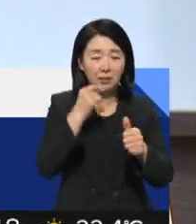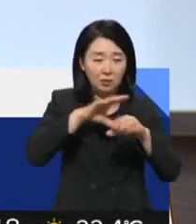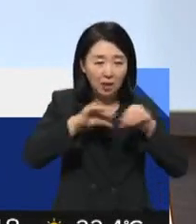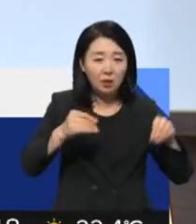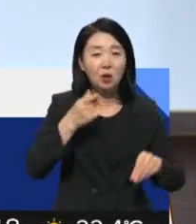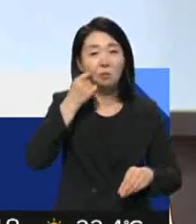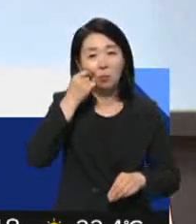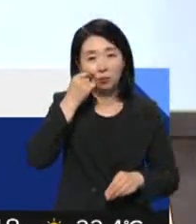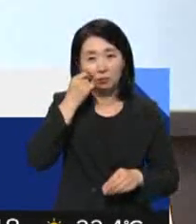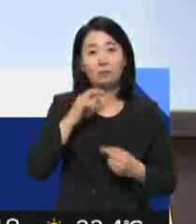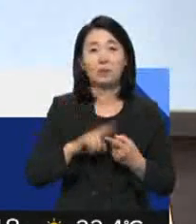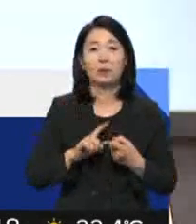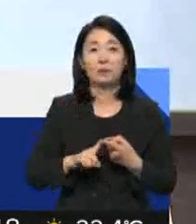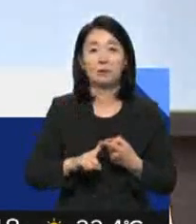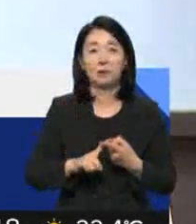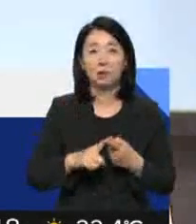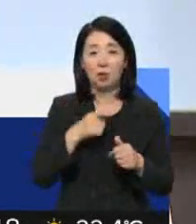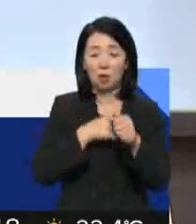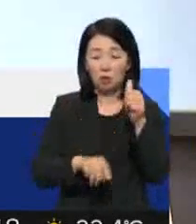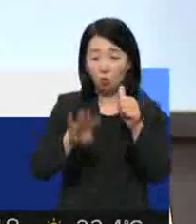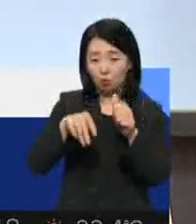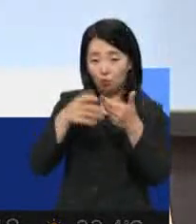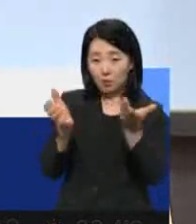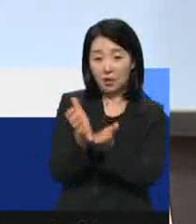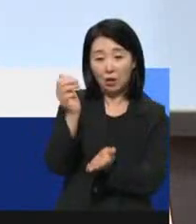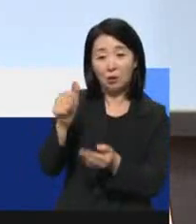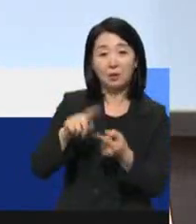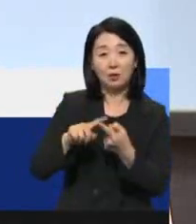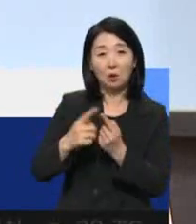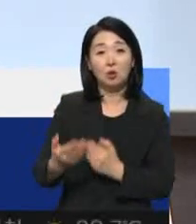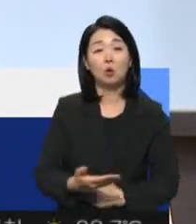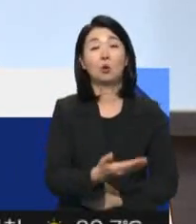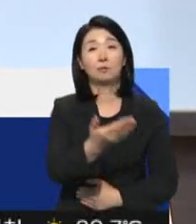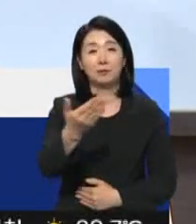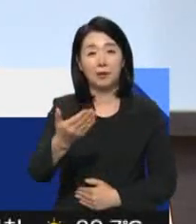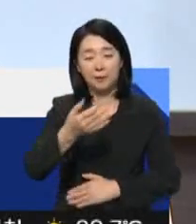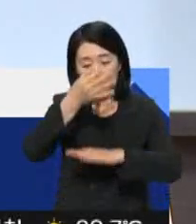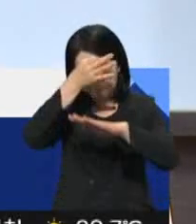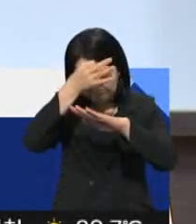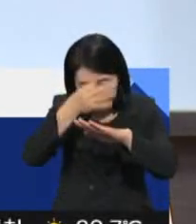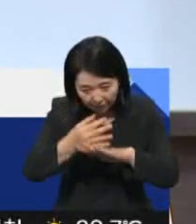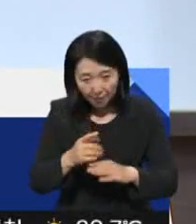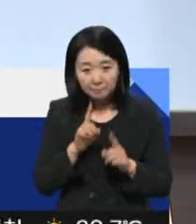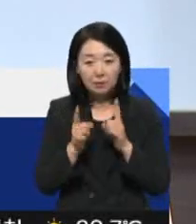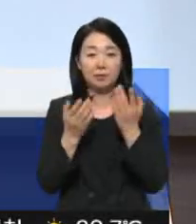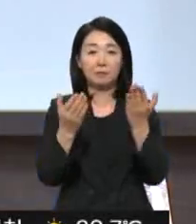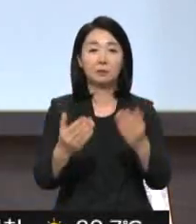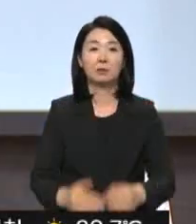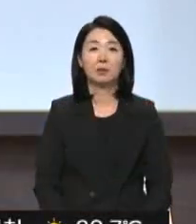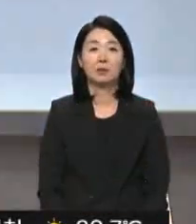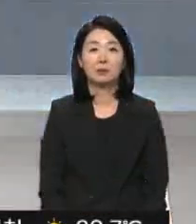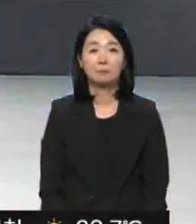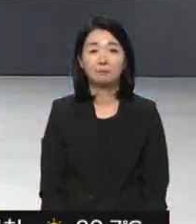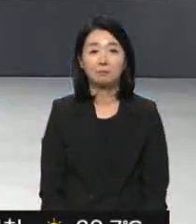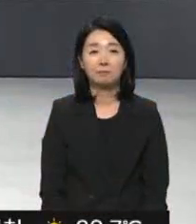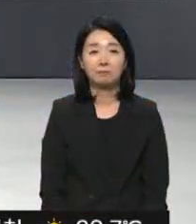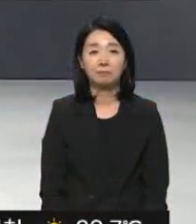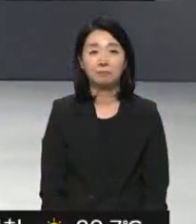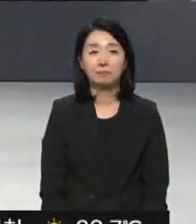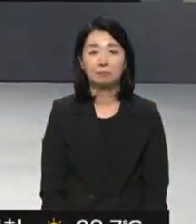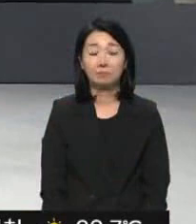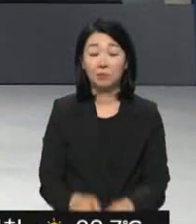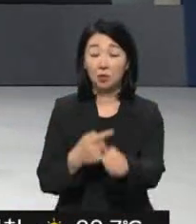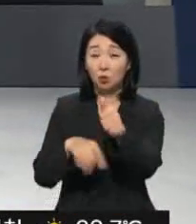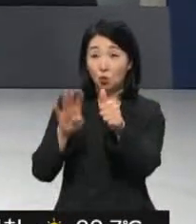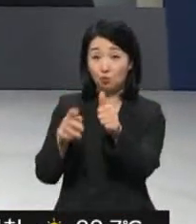못한 것에 대해서 교육부 수장으로서 국민 여러분께 죄송하다는 말씀을 드립니다. 네,